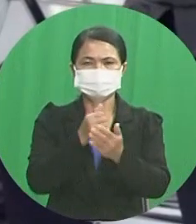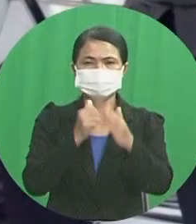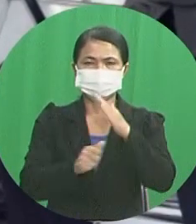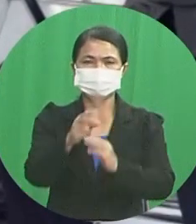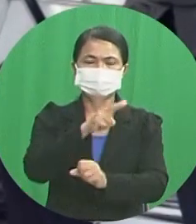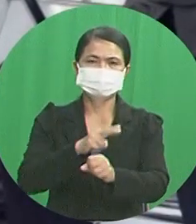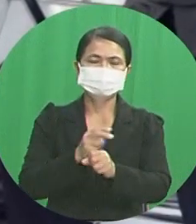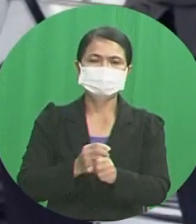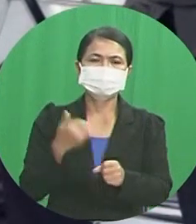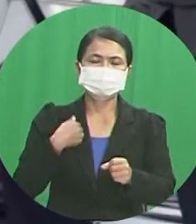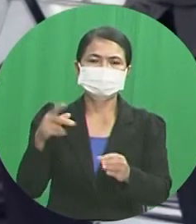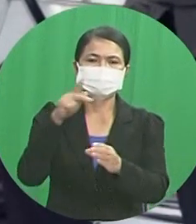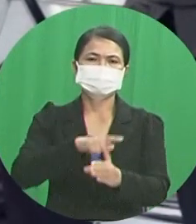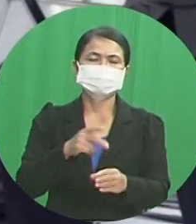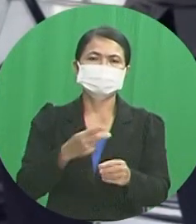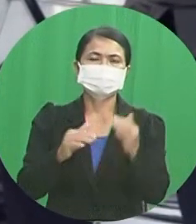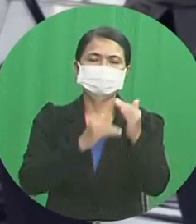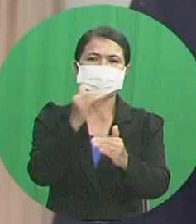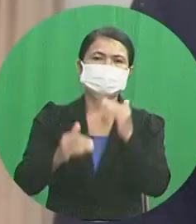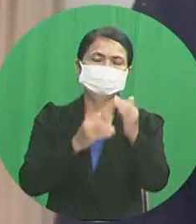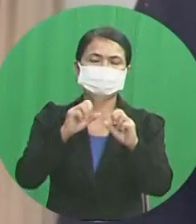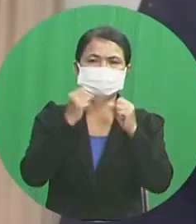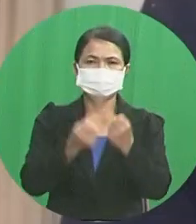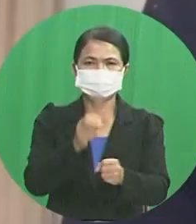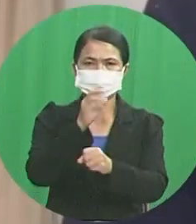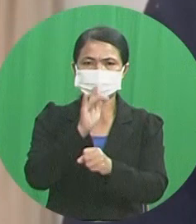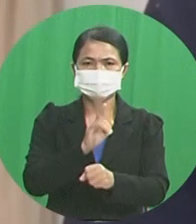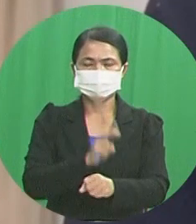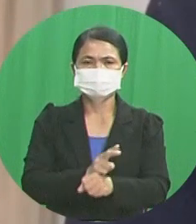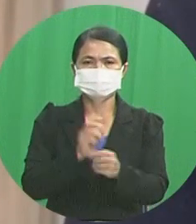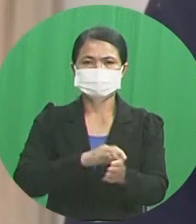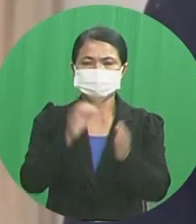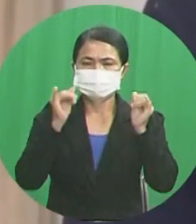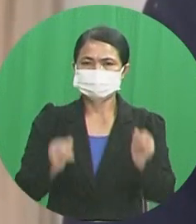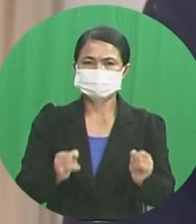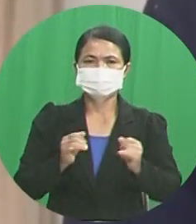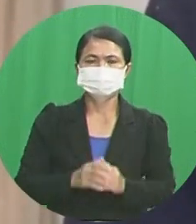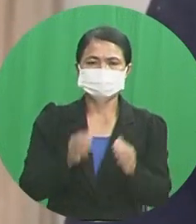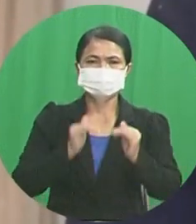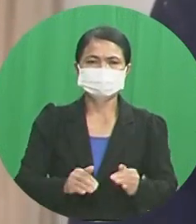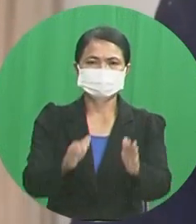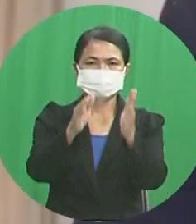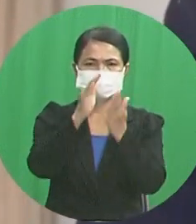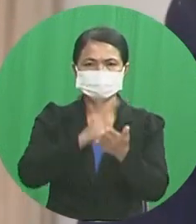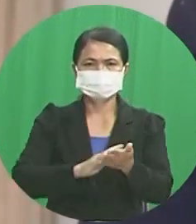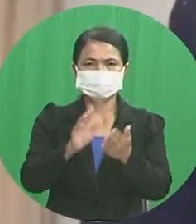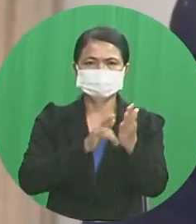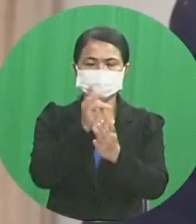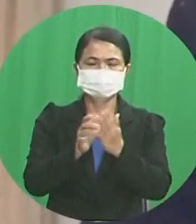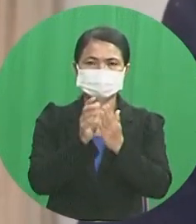មជាតិដែលមានការចូលរួមពីដៃគូអភិវឌ្ឍន៍សង្គមស៊ីវិលនិងវិស័យឯកជនស្របតាមប្រតិបត្តិដែលរាជរ